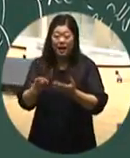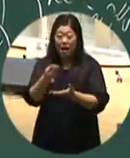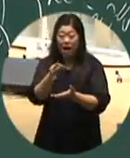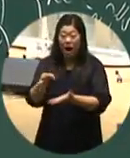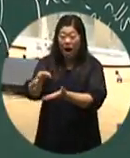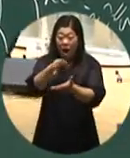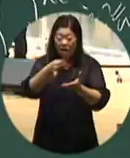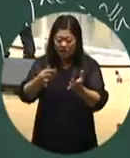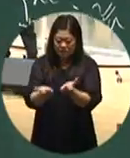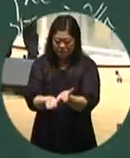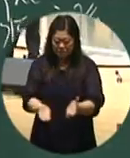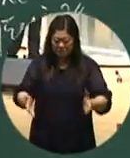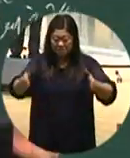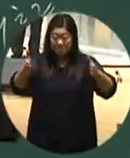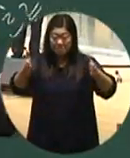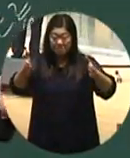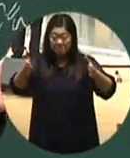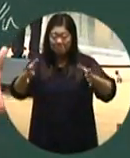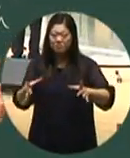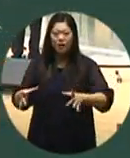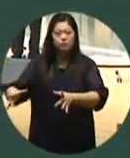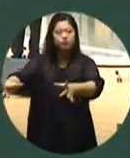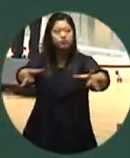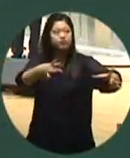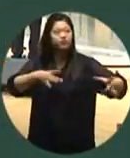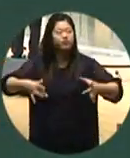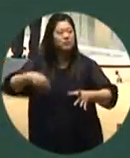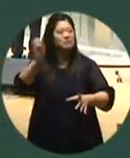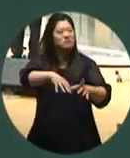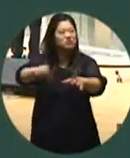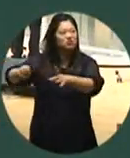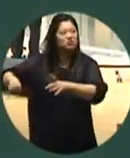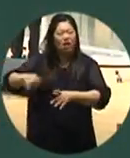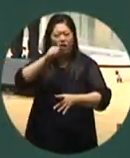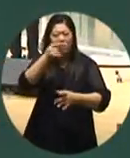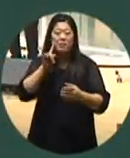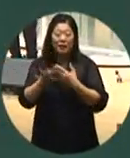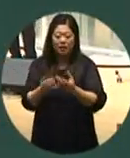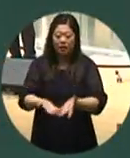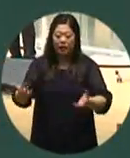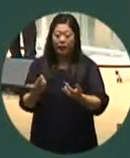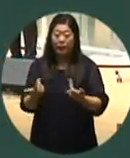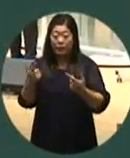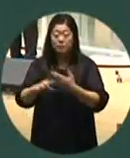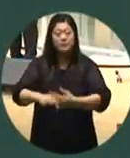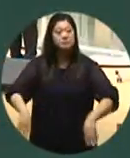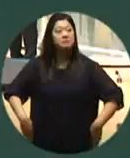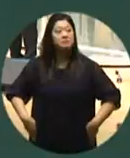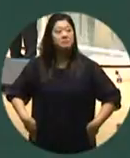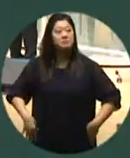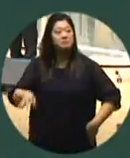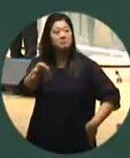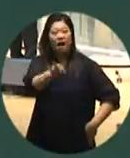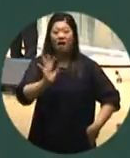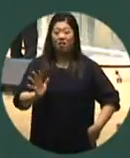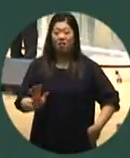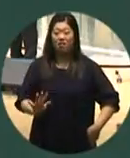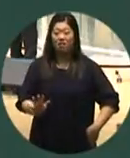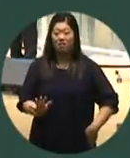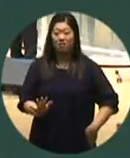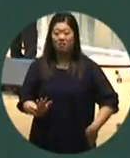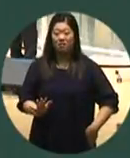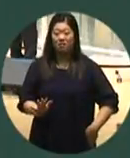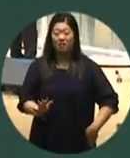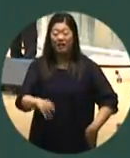that true offering? 우리 이때까지 하나님을 도와주기 때문에 축복 못 받아요. No, we are not receiving blessing because of that reason.